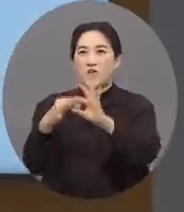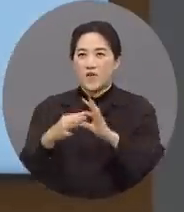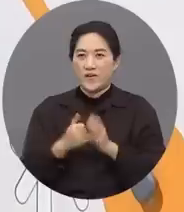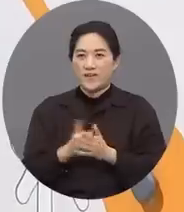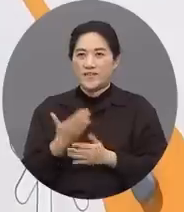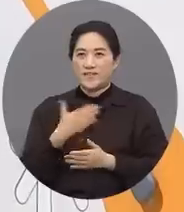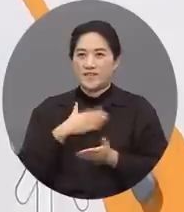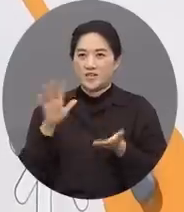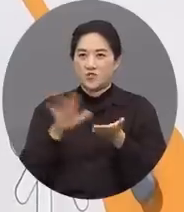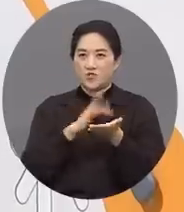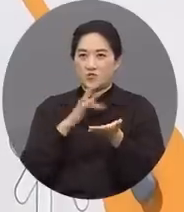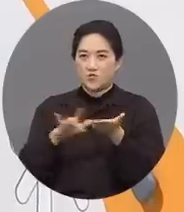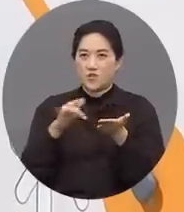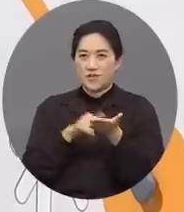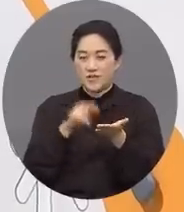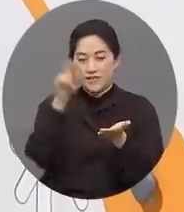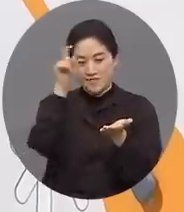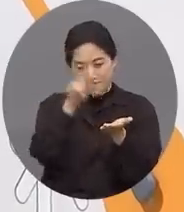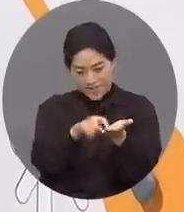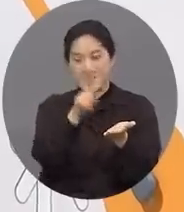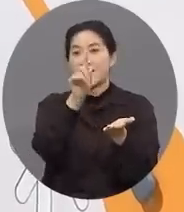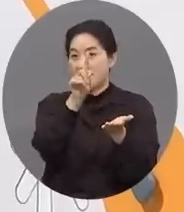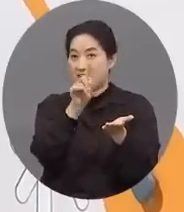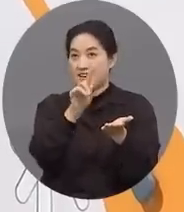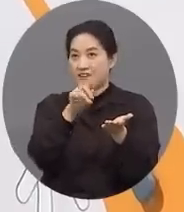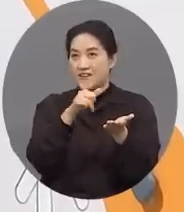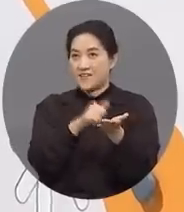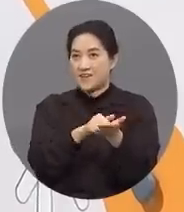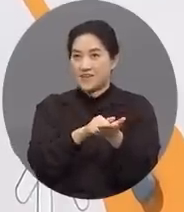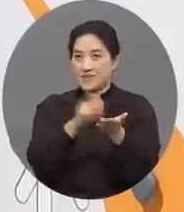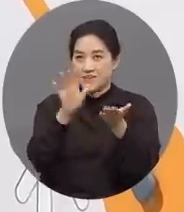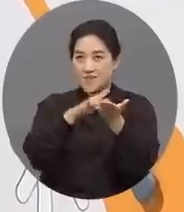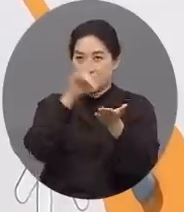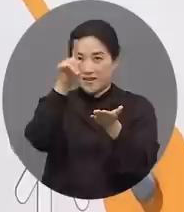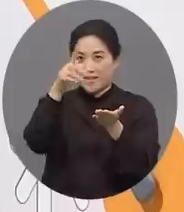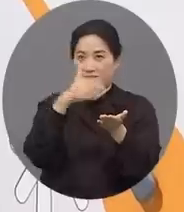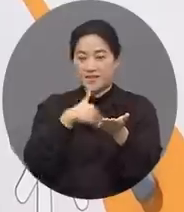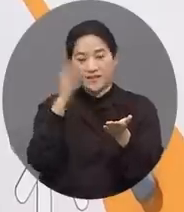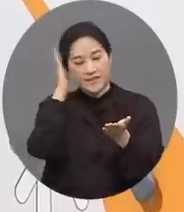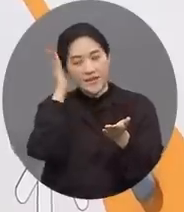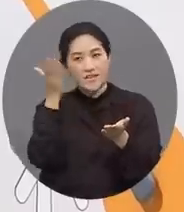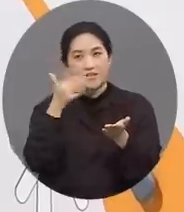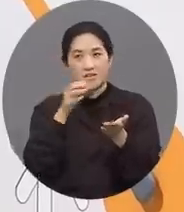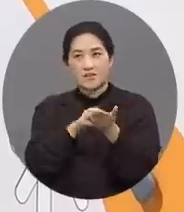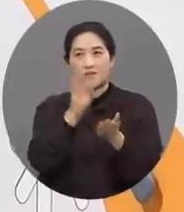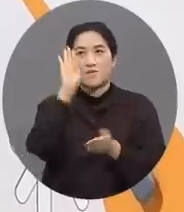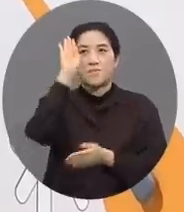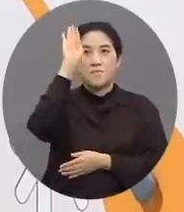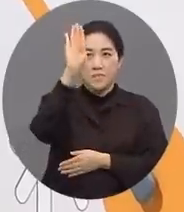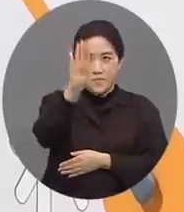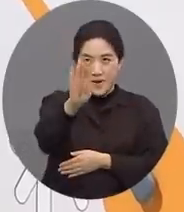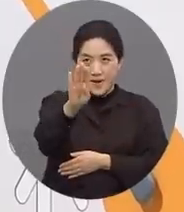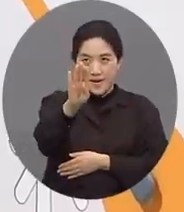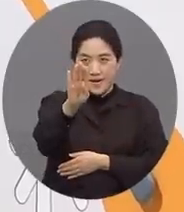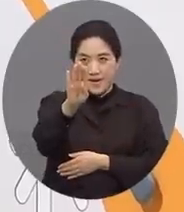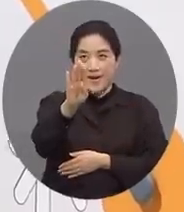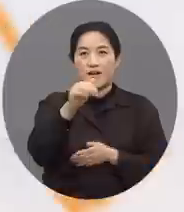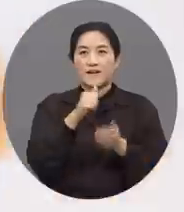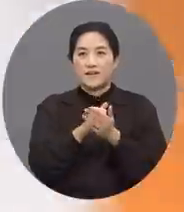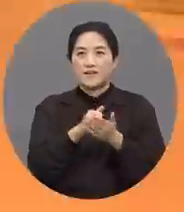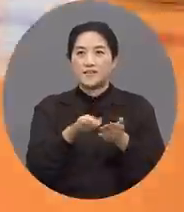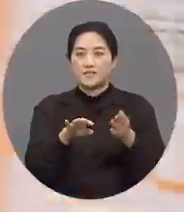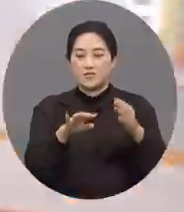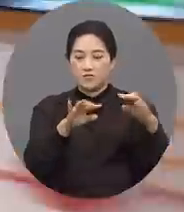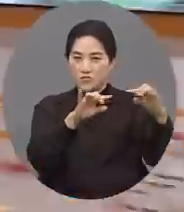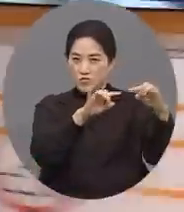제가 휴대전화에 설정 하나를 해놨습니다. 이 스마트 기기에 자기 전에 이 휴대전화를 올려놓고 무선 충전을 하게